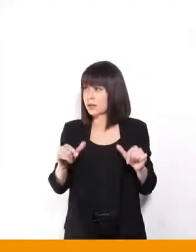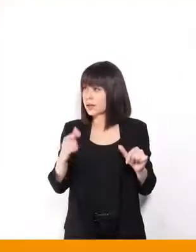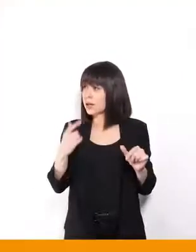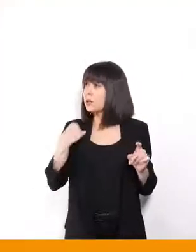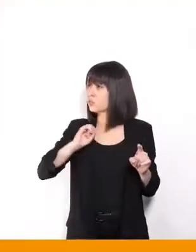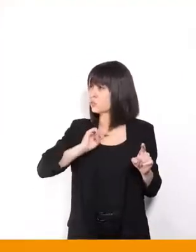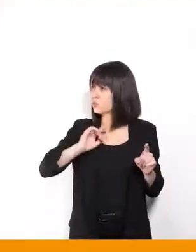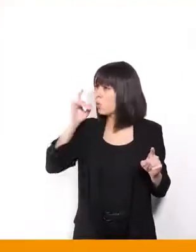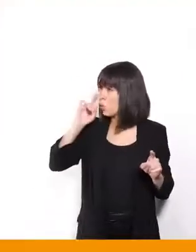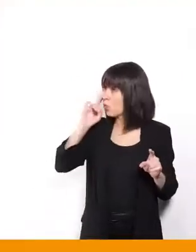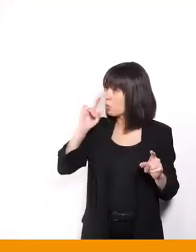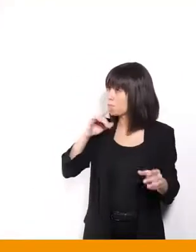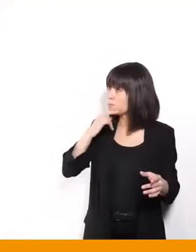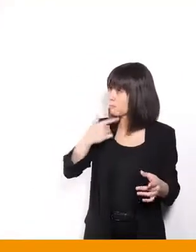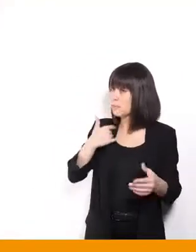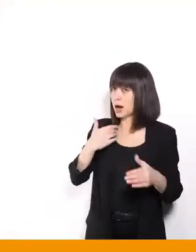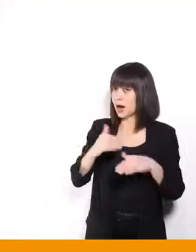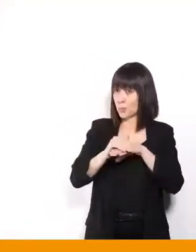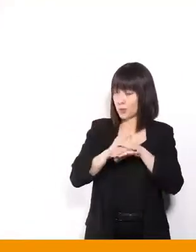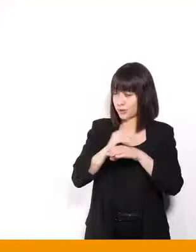politique de l'autonomie,